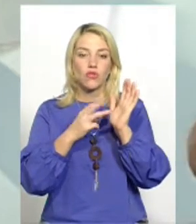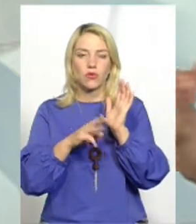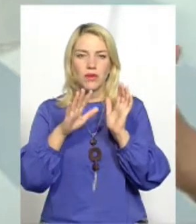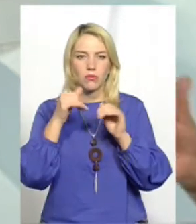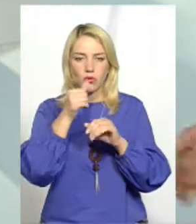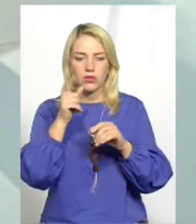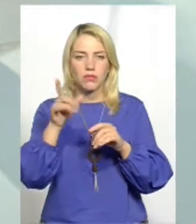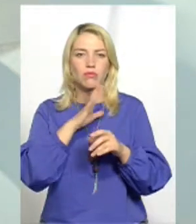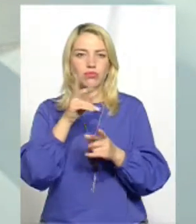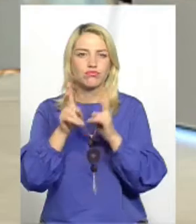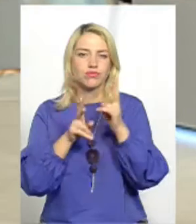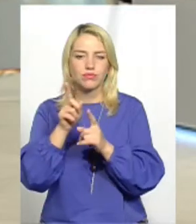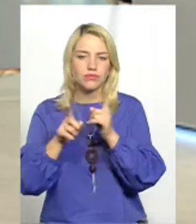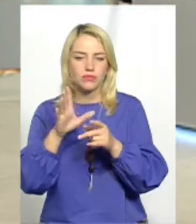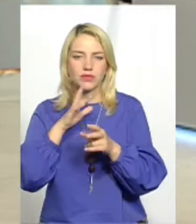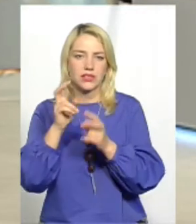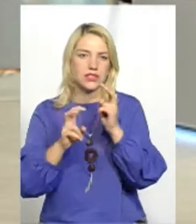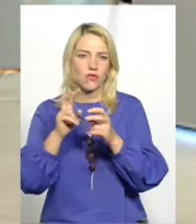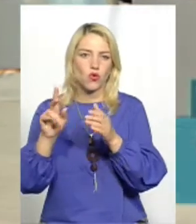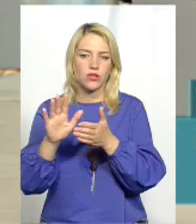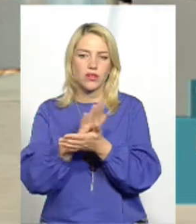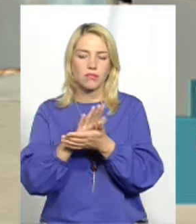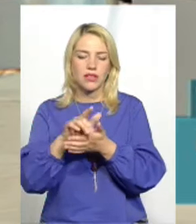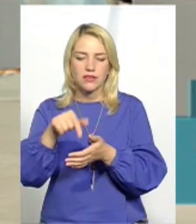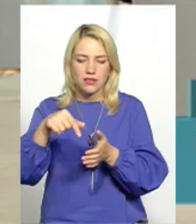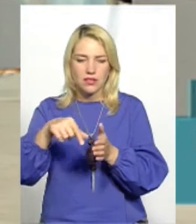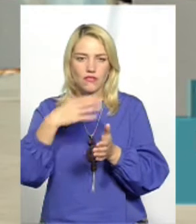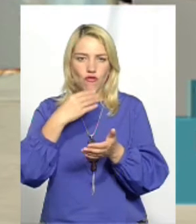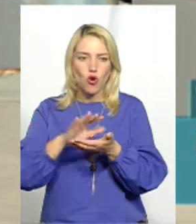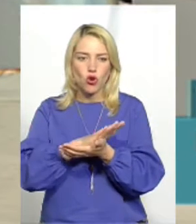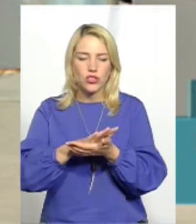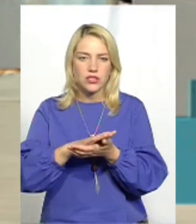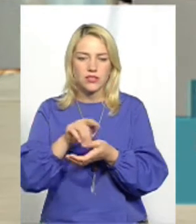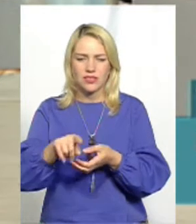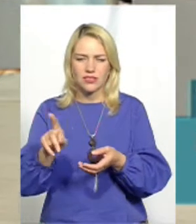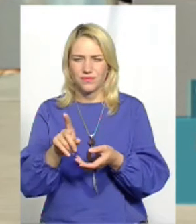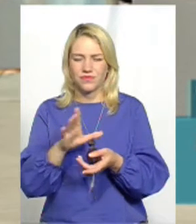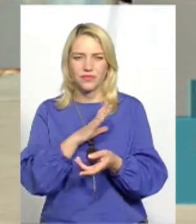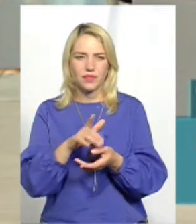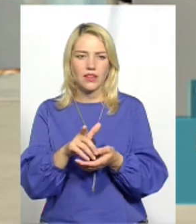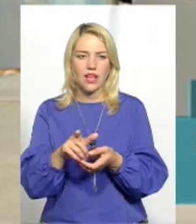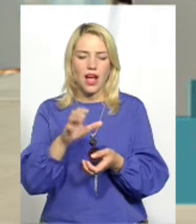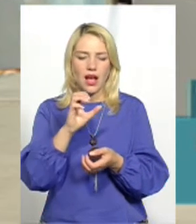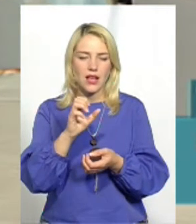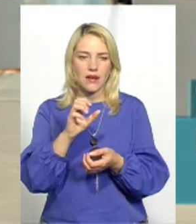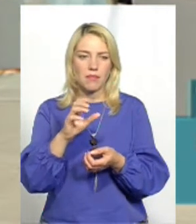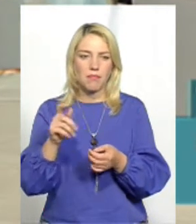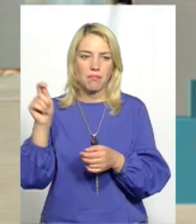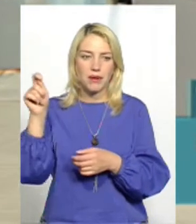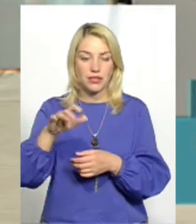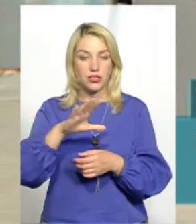реконструкцію і підприємства, і своїх очисних споруд. Там були станція рації, в них дуже чудова.